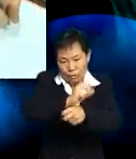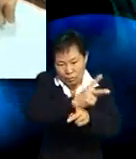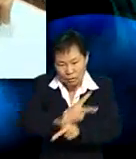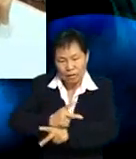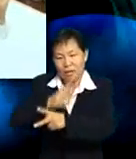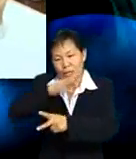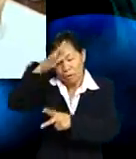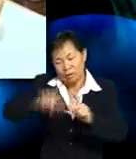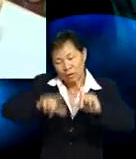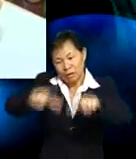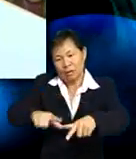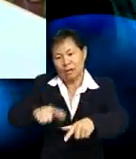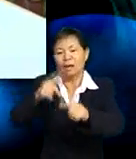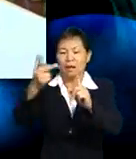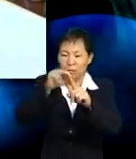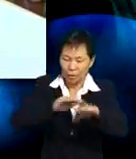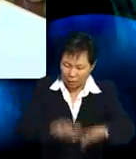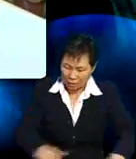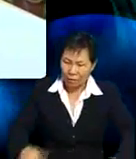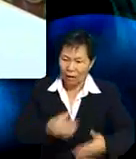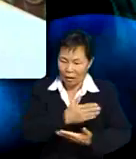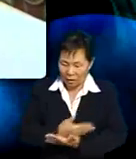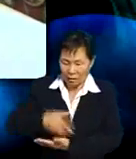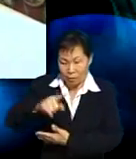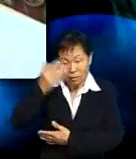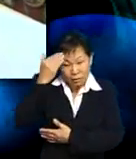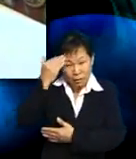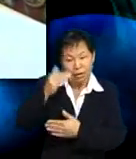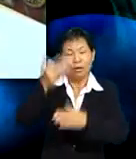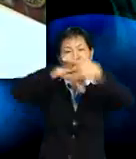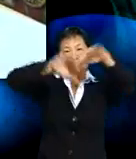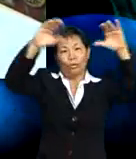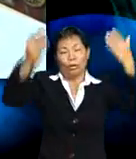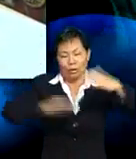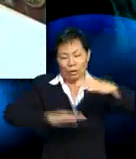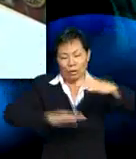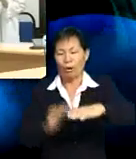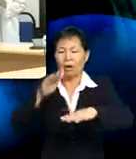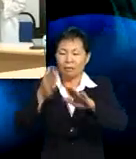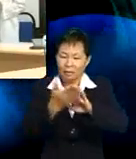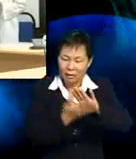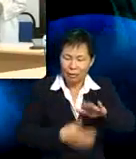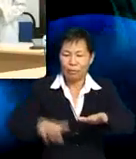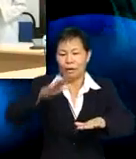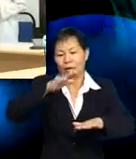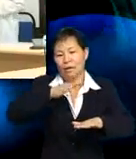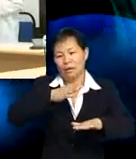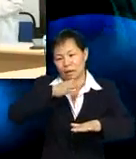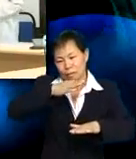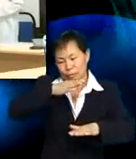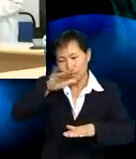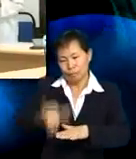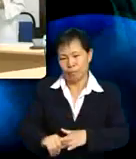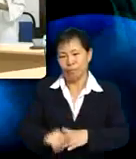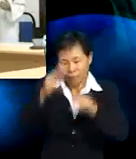bapa terletak kepada anak-anak. Anak-anak perlu sedar bahawa syurga di bawah tapak kaki ibu. Ibu bapa merupakan insan yang wajib